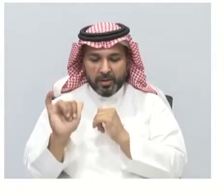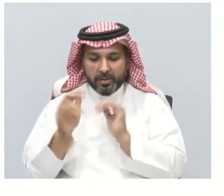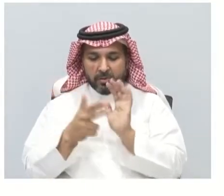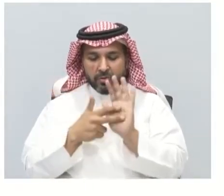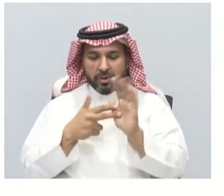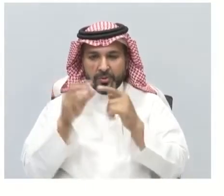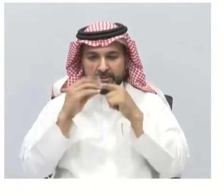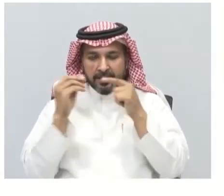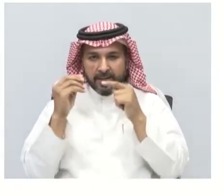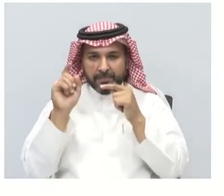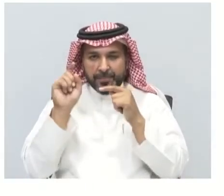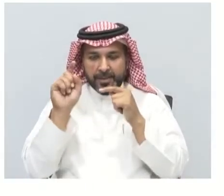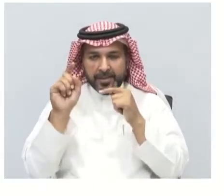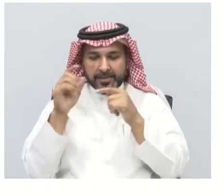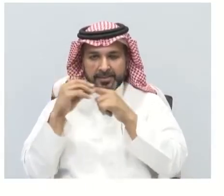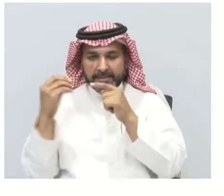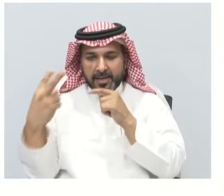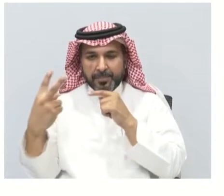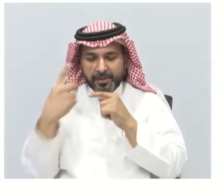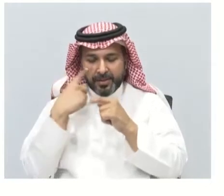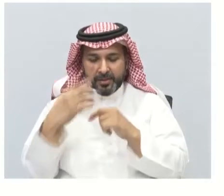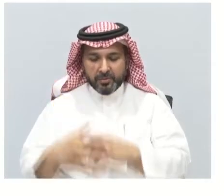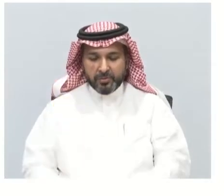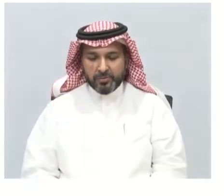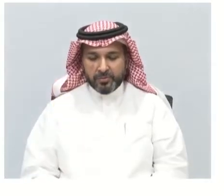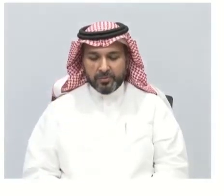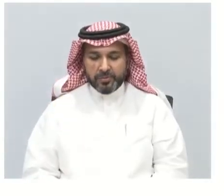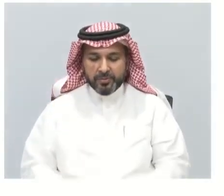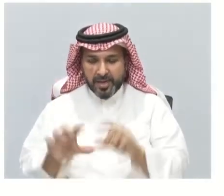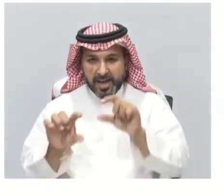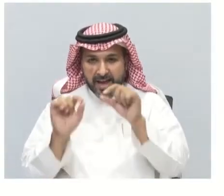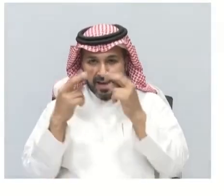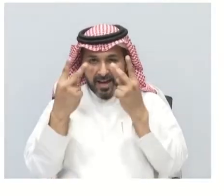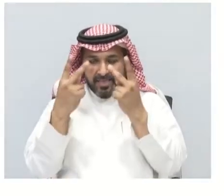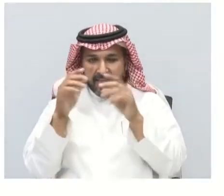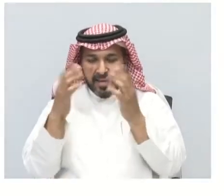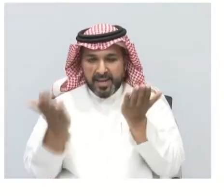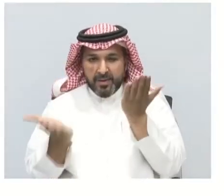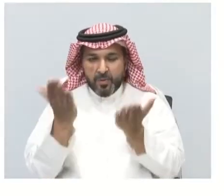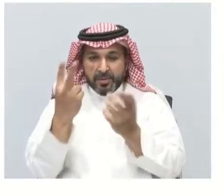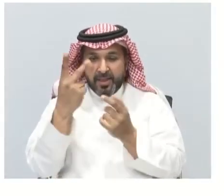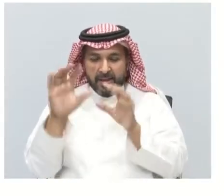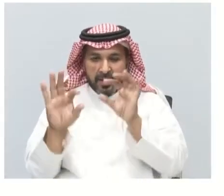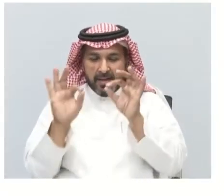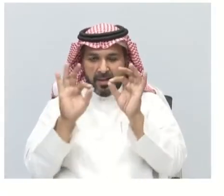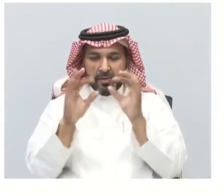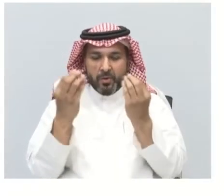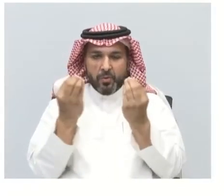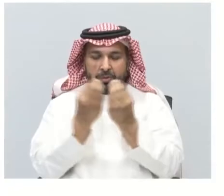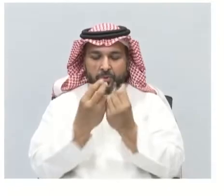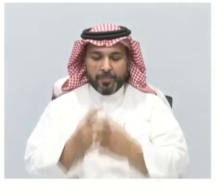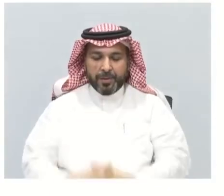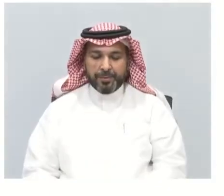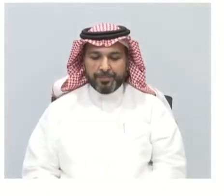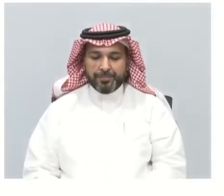سالب اكس ناقص 2 عندك معادلتين اروح اجيب المعادلتين هذول واقوم بوضع هاتين المعادلتين